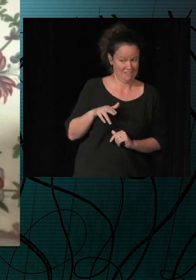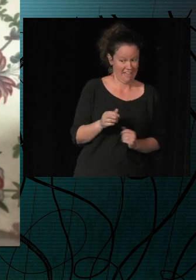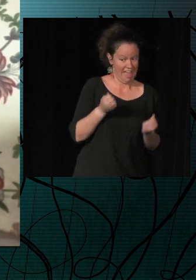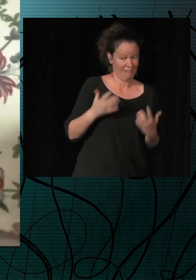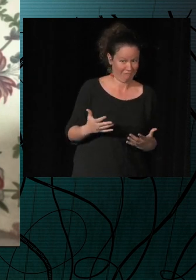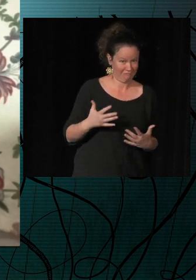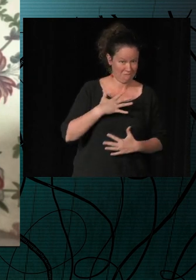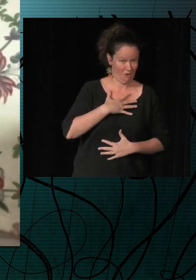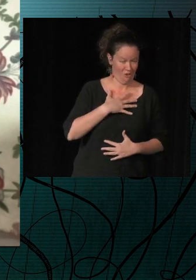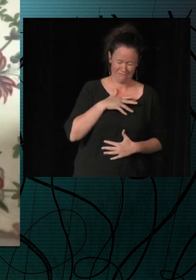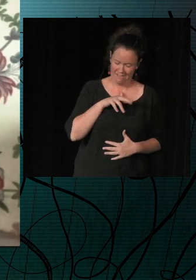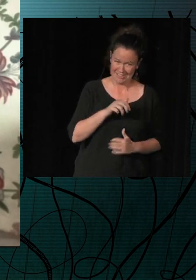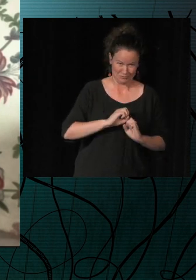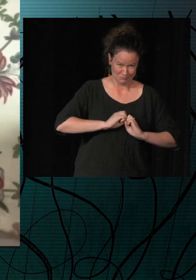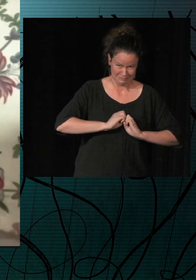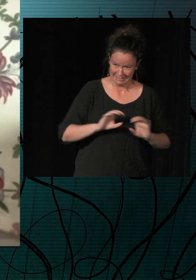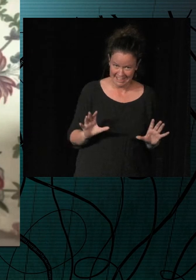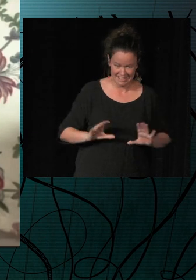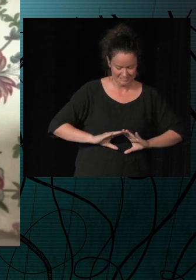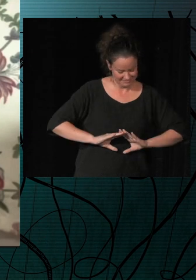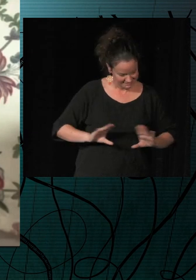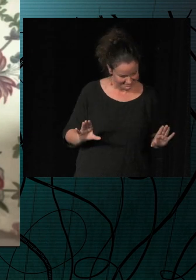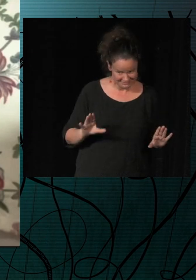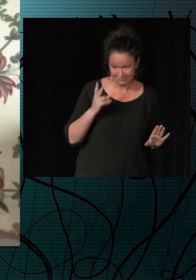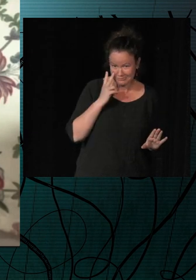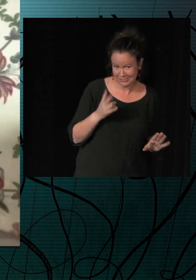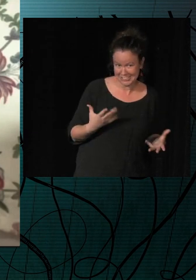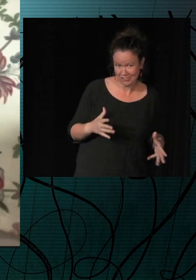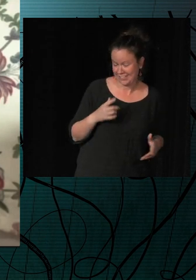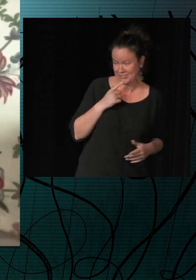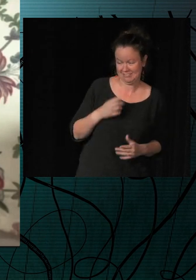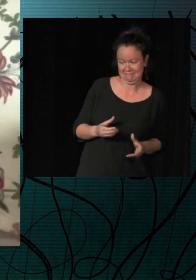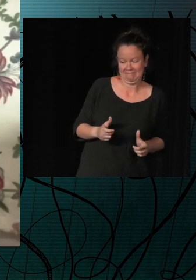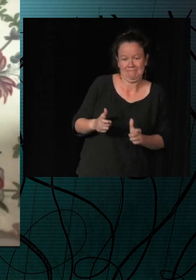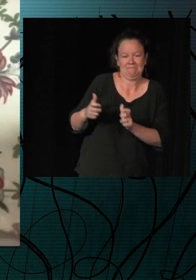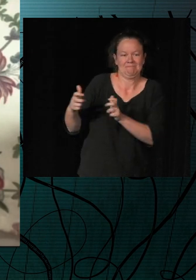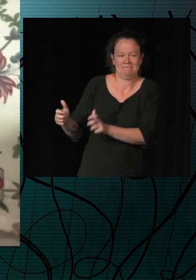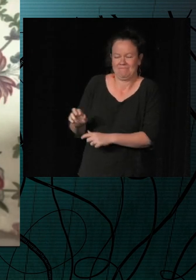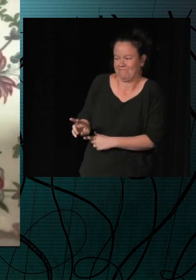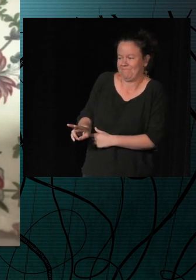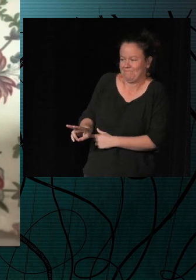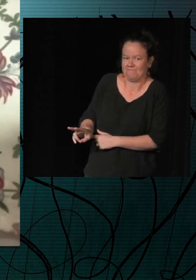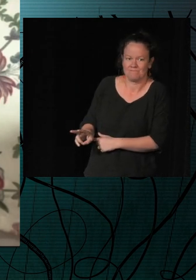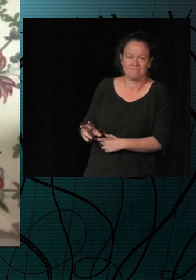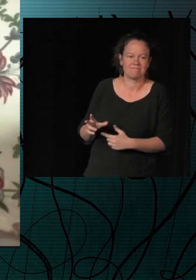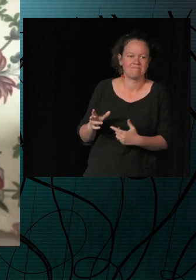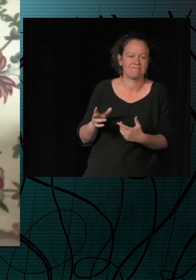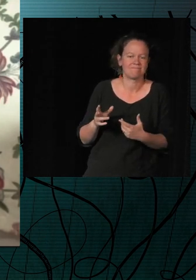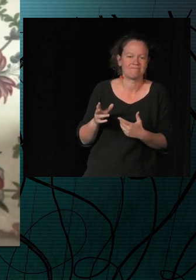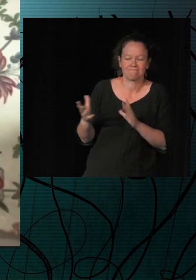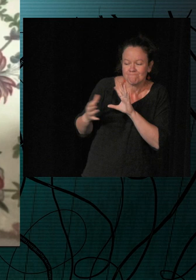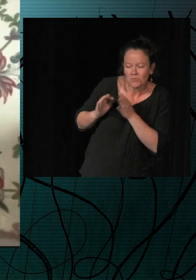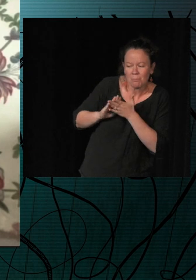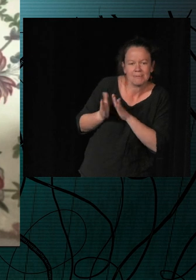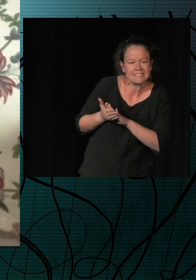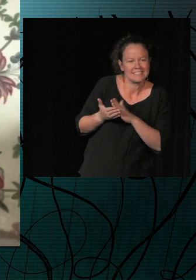de de de la personne qui a déjà vu le jeu quoi euh donc il y a aussi ce truc de conivance de faire rentrer